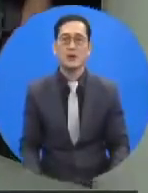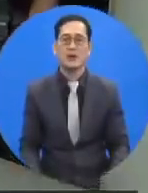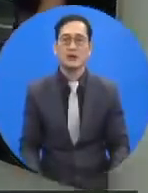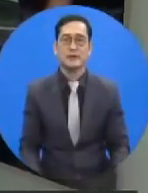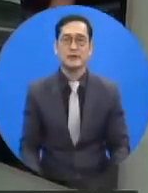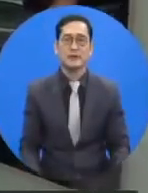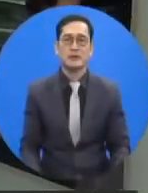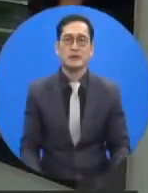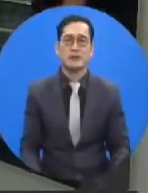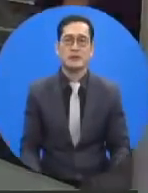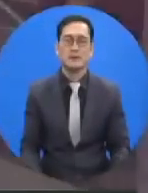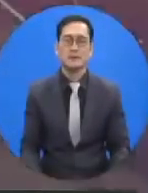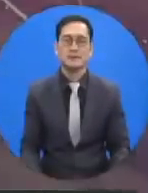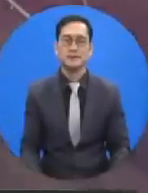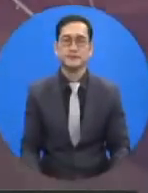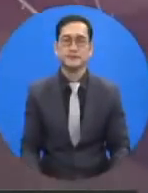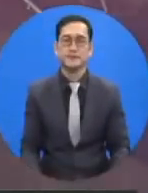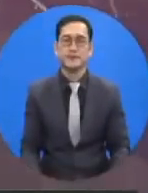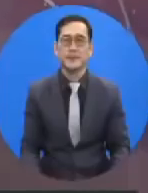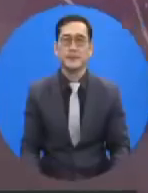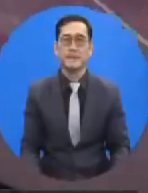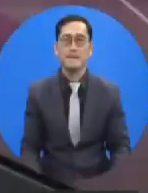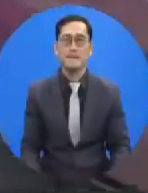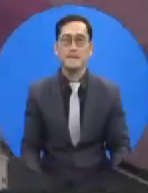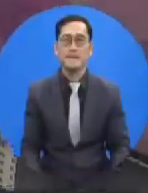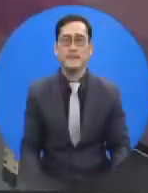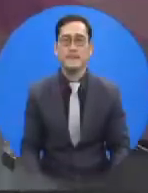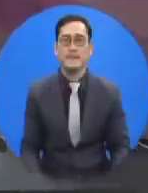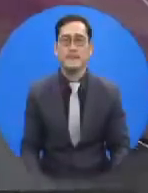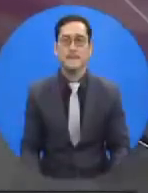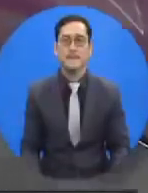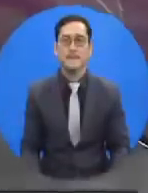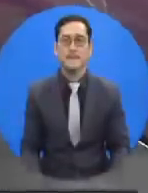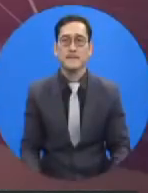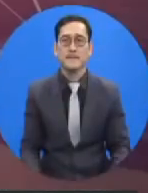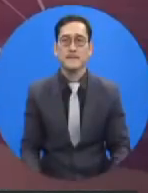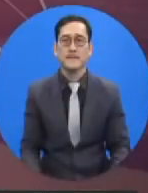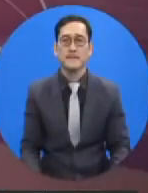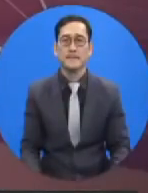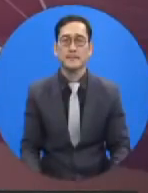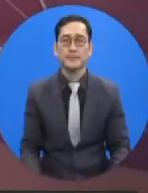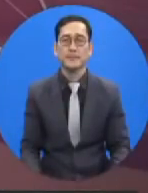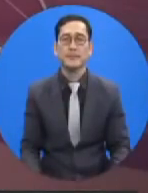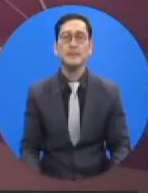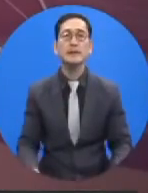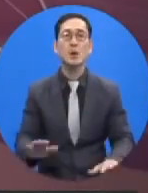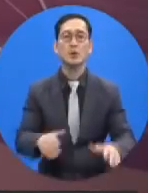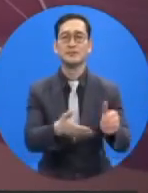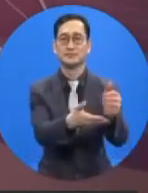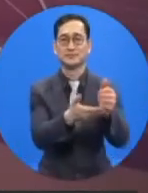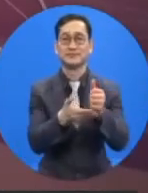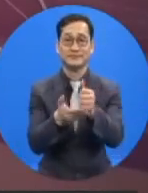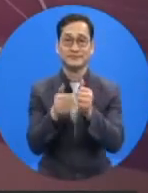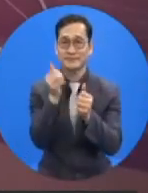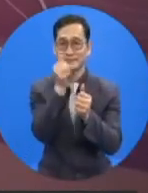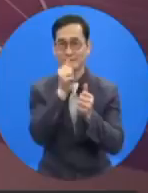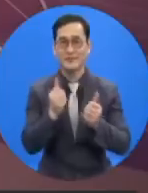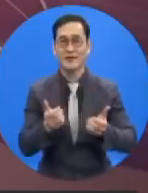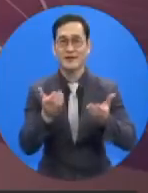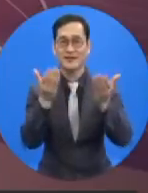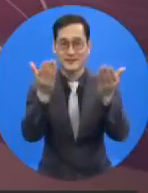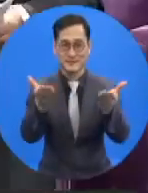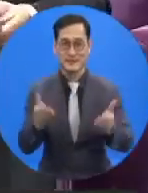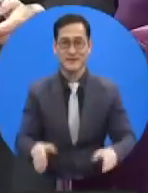지금까지 신문 읽어준 남자였습니다. 네, 오늘 아침 저와 함께 등판한 등판 선수